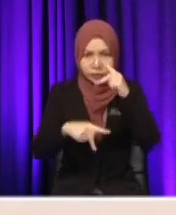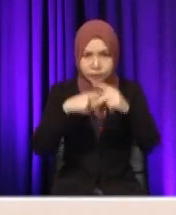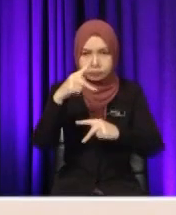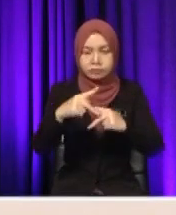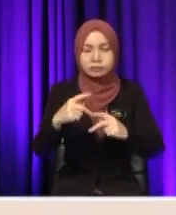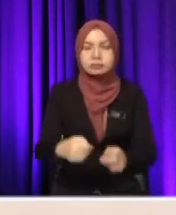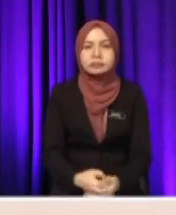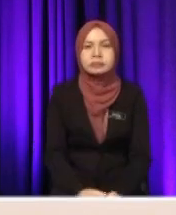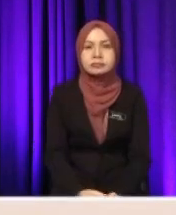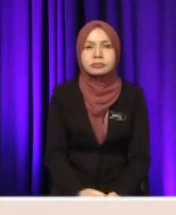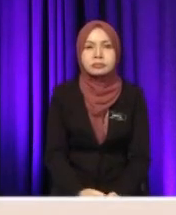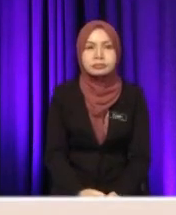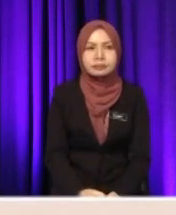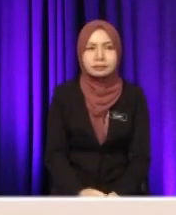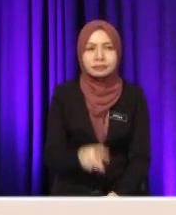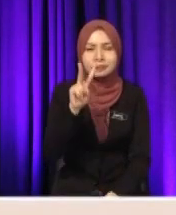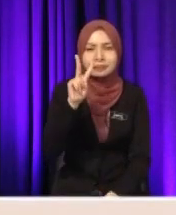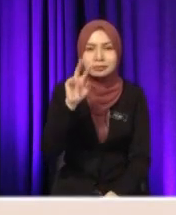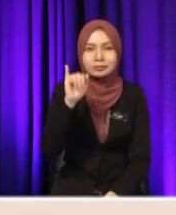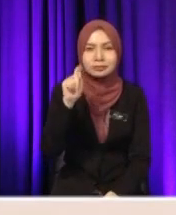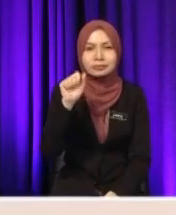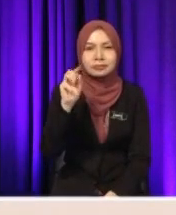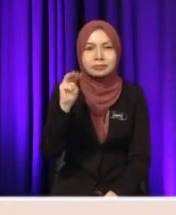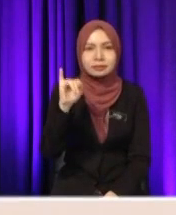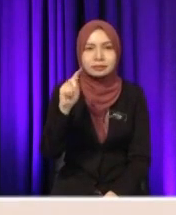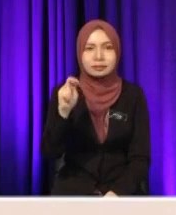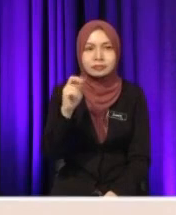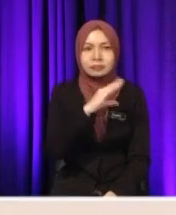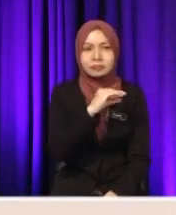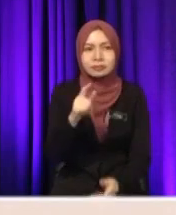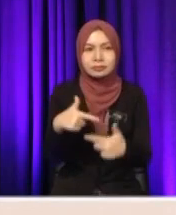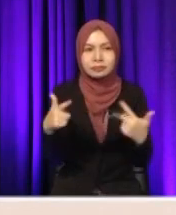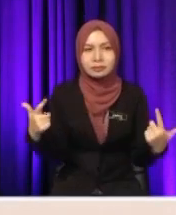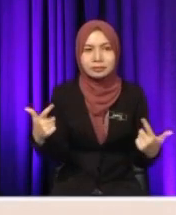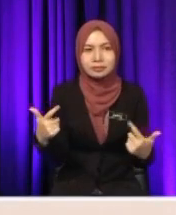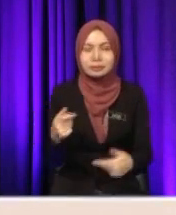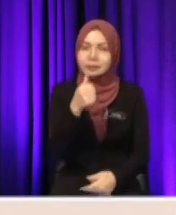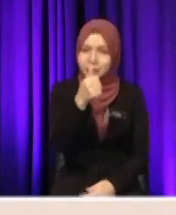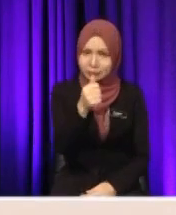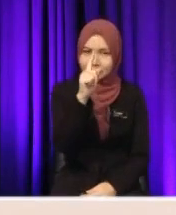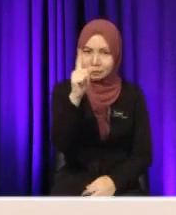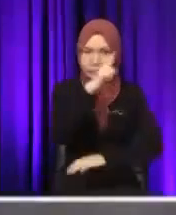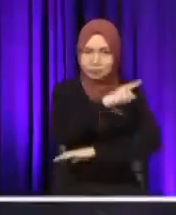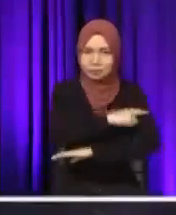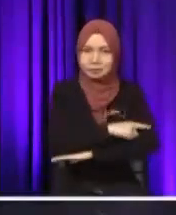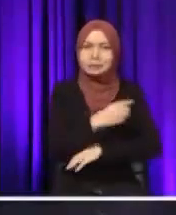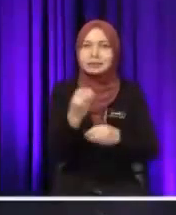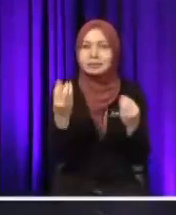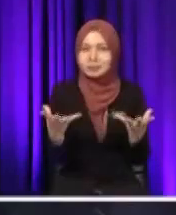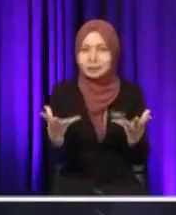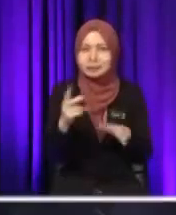sawit. Agak-agaknya Chris satu hari memang menggunakan minyak sawit tak? Memang hari ni saya nak guna minyak sawit dah.